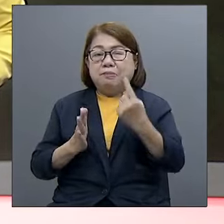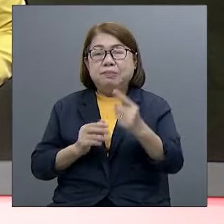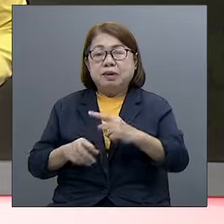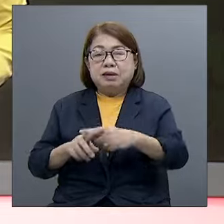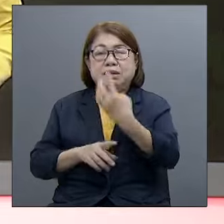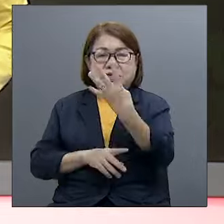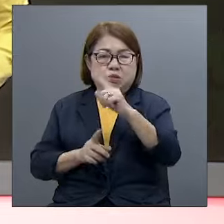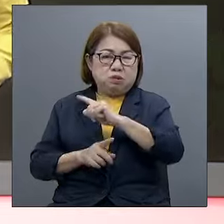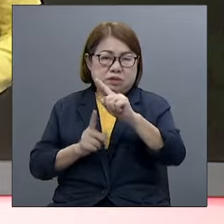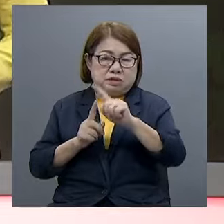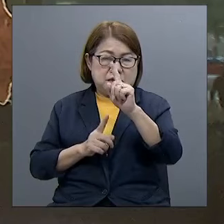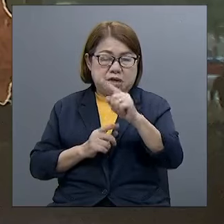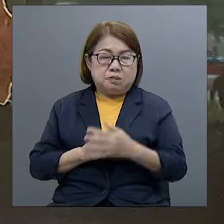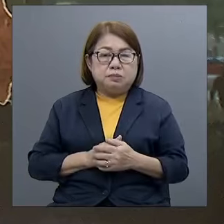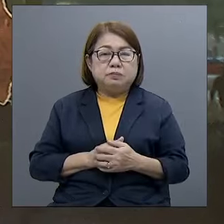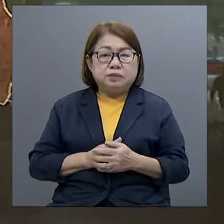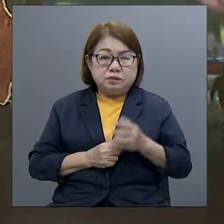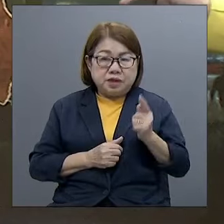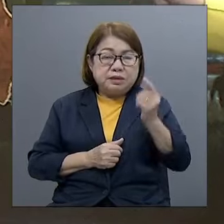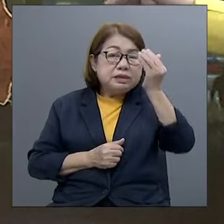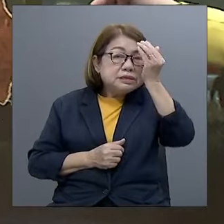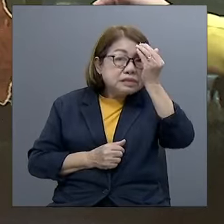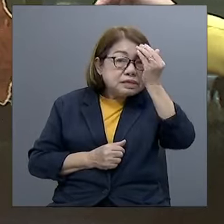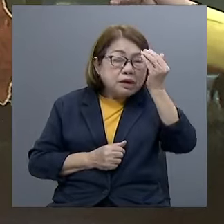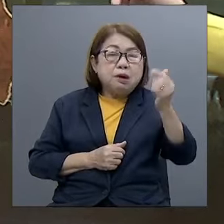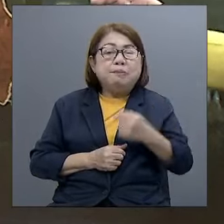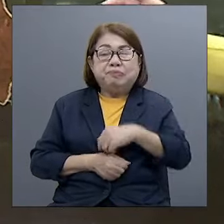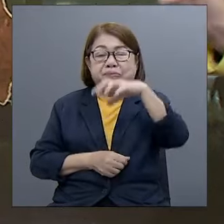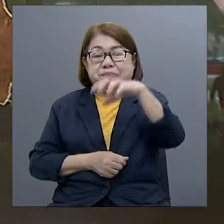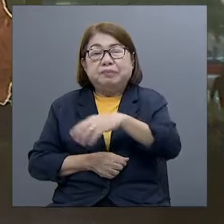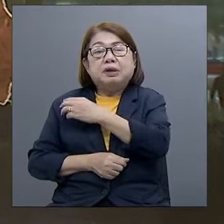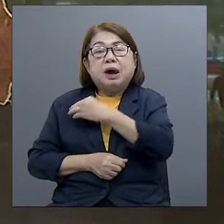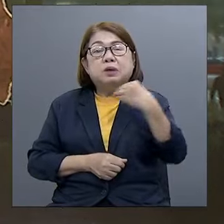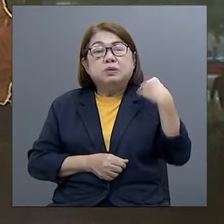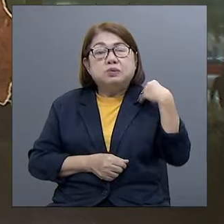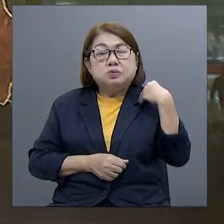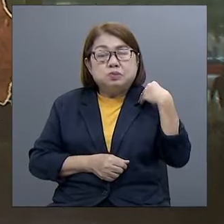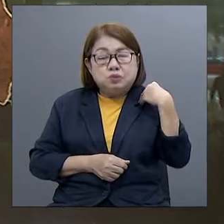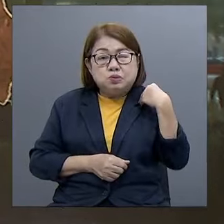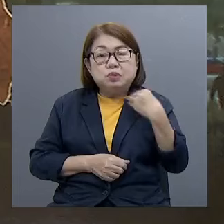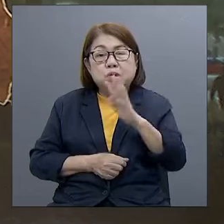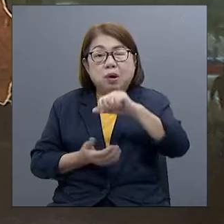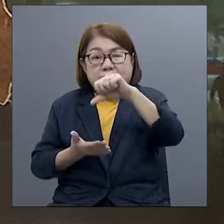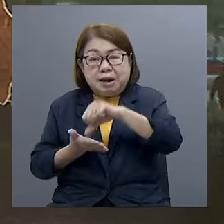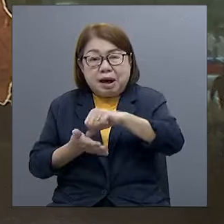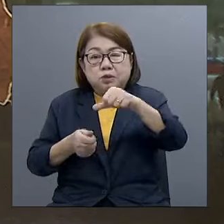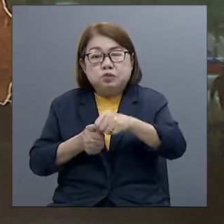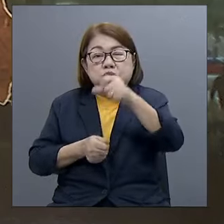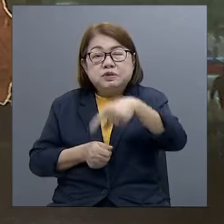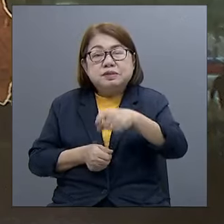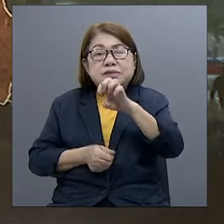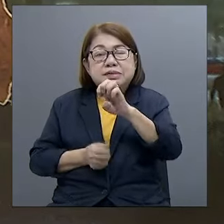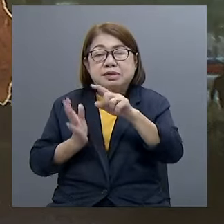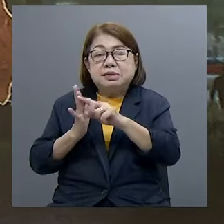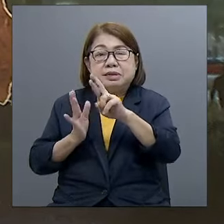ผ่านมาในตอนนั้นค่ะอิสราเอลถล่มสถานกงสุลของอิหร่านที่อยู่ในซีเรียทำให้ทหารกองกำลังพิทักษ์ป